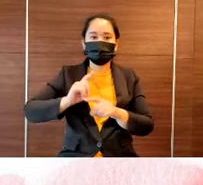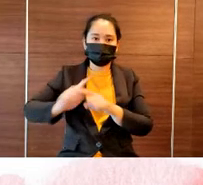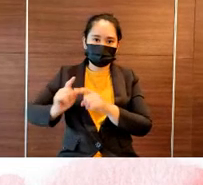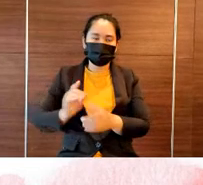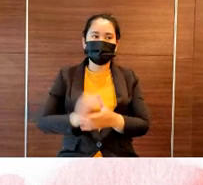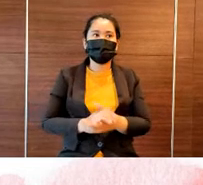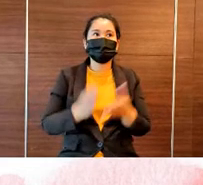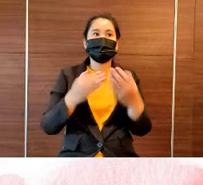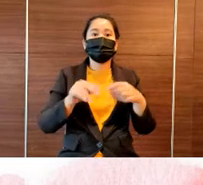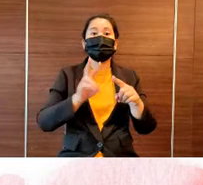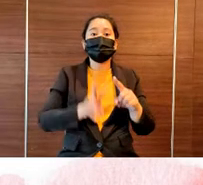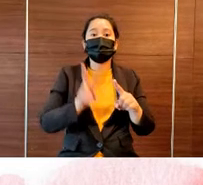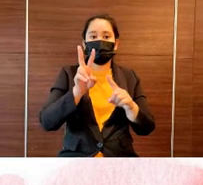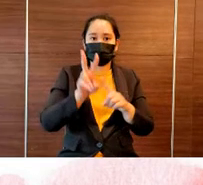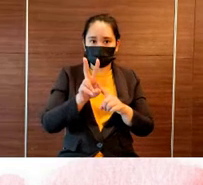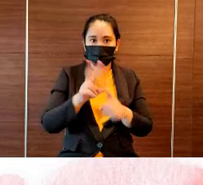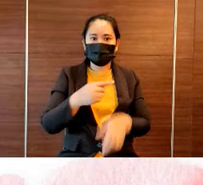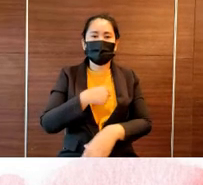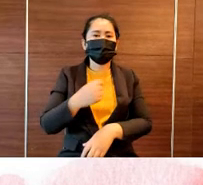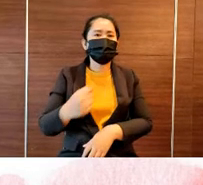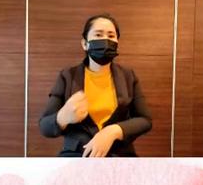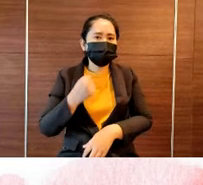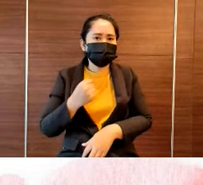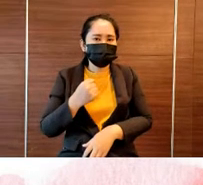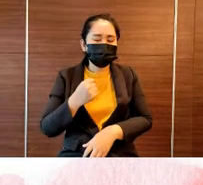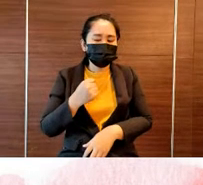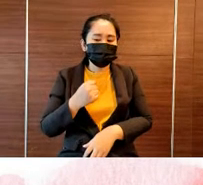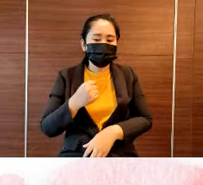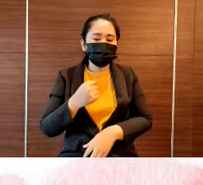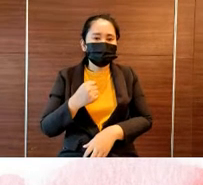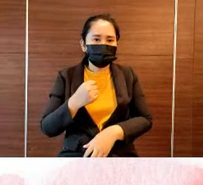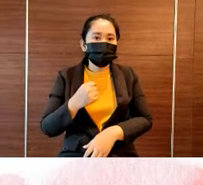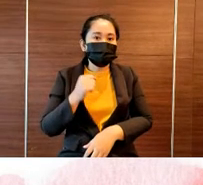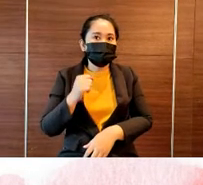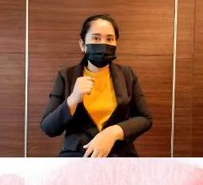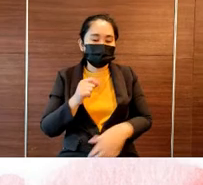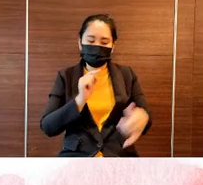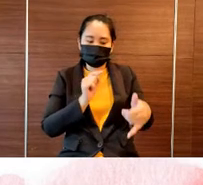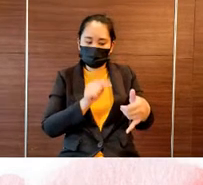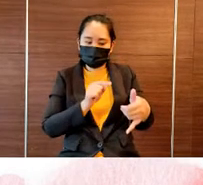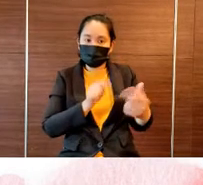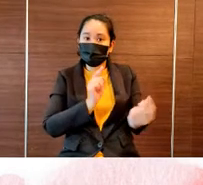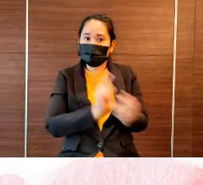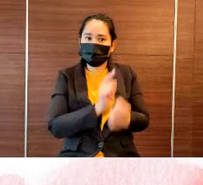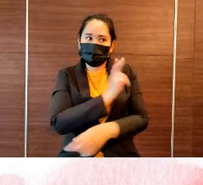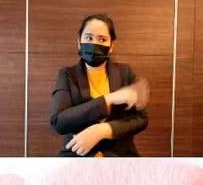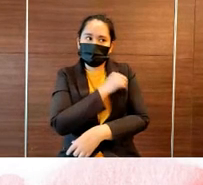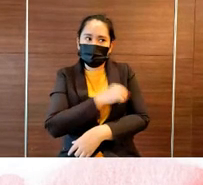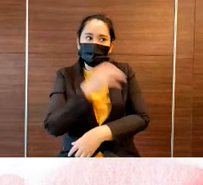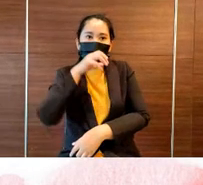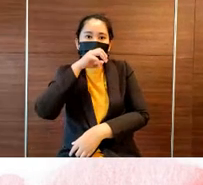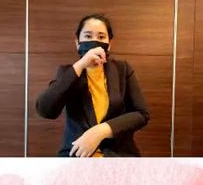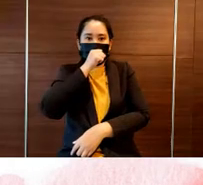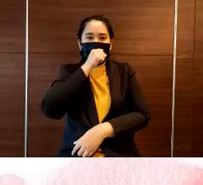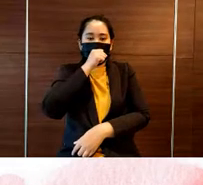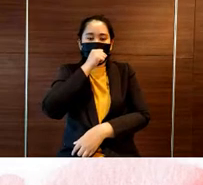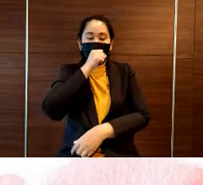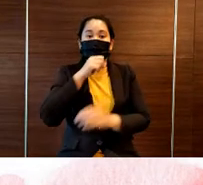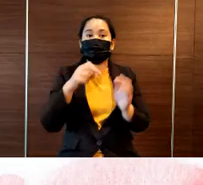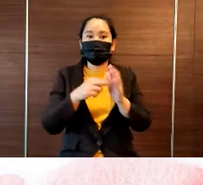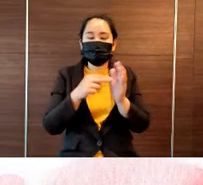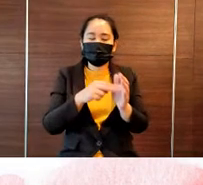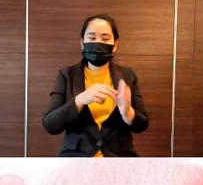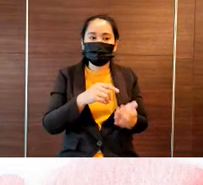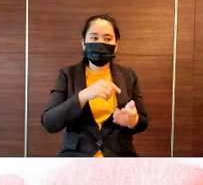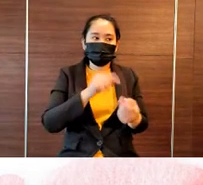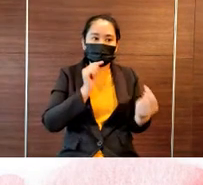อันที่สองสร้างความมั่นใจในการเก็บความลับของข้อมูลนะครับนะฮะไม่มีการเชื่อม